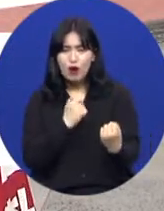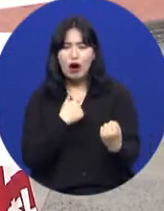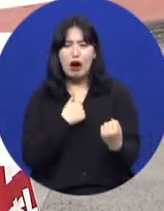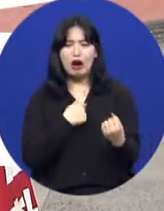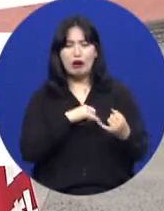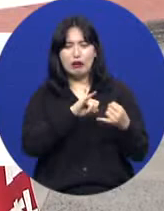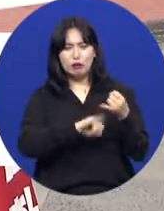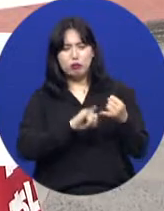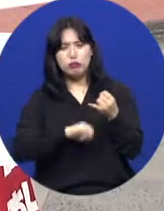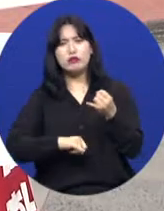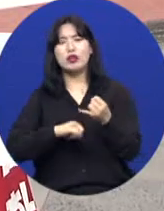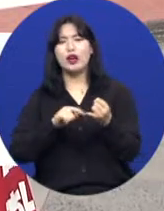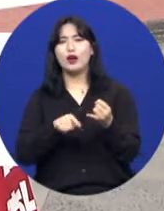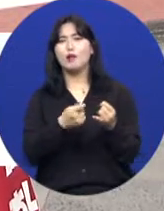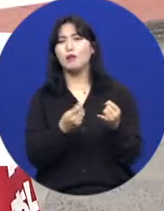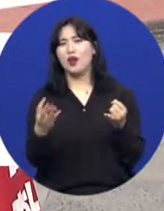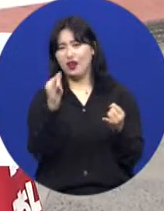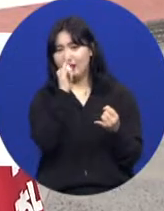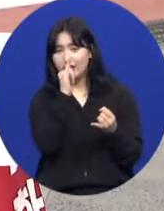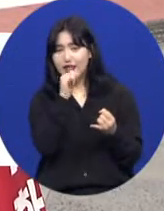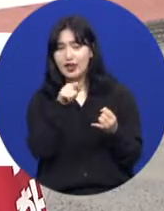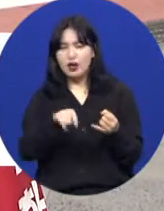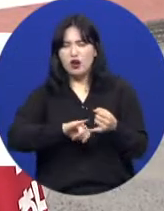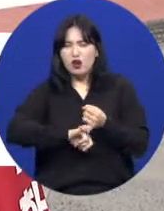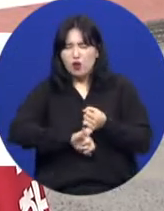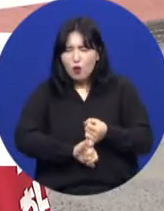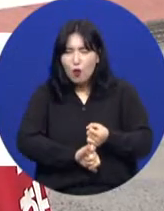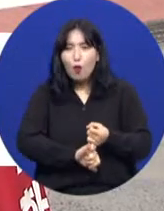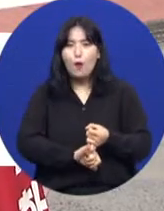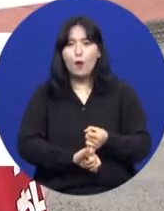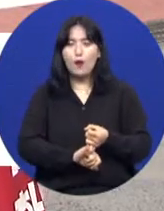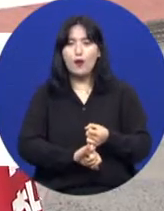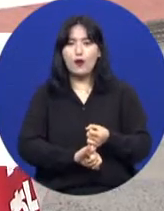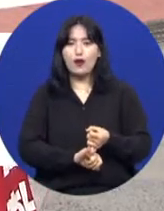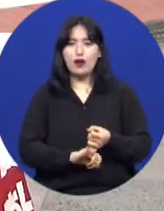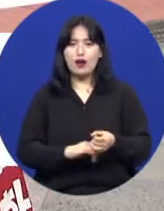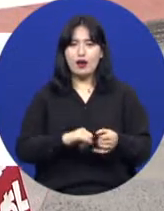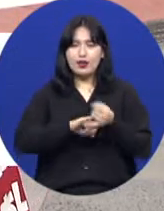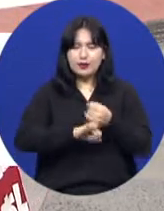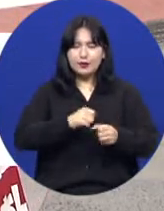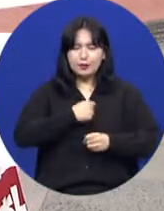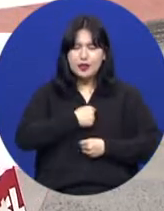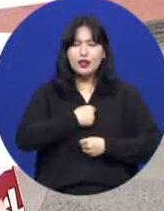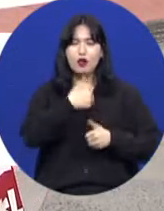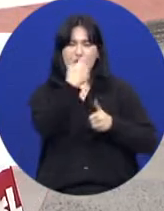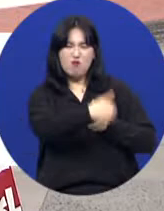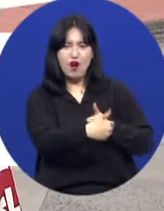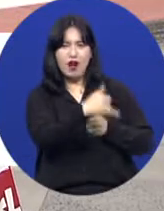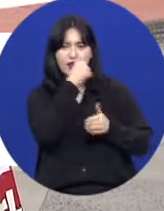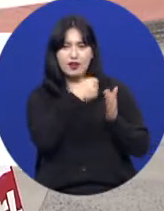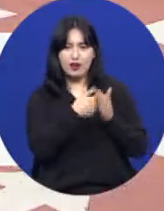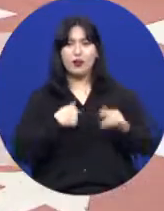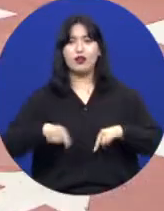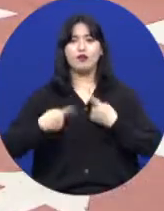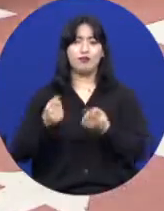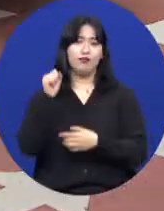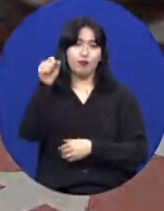지키지 못한 몇 가지가 있는데요. 그것을 이번에 꼭 지키라고 지역 주민들이 명을 내려서 제가 이번 출마하게